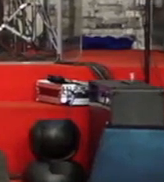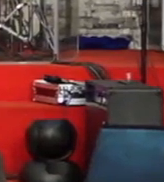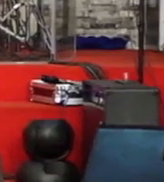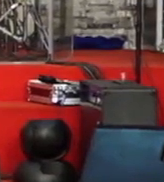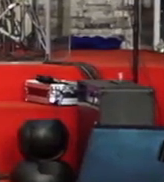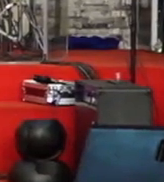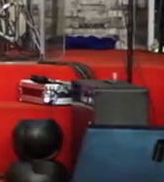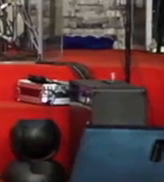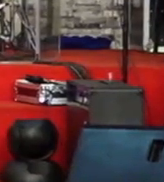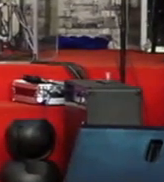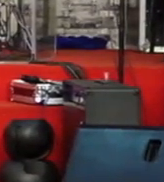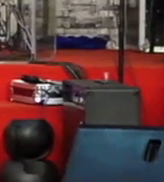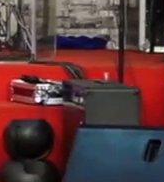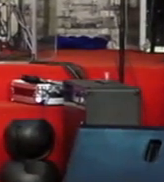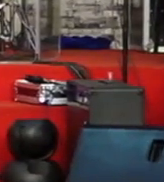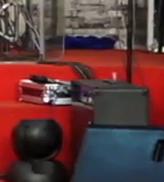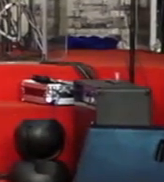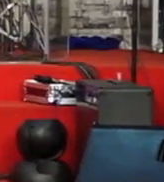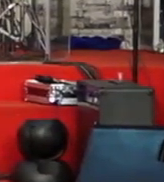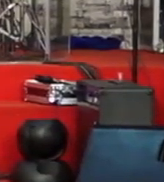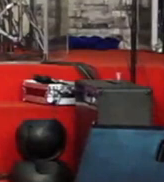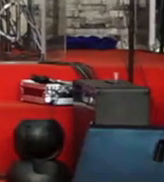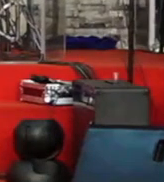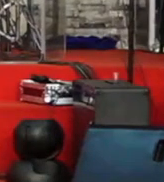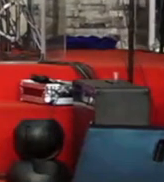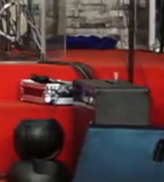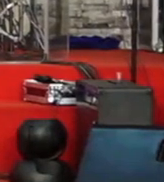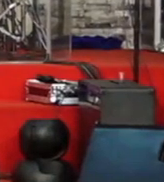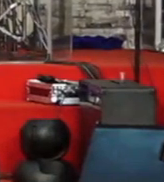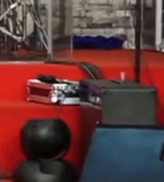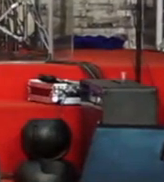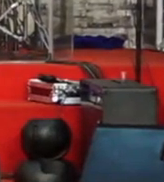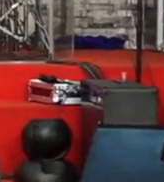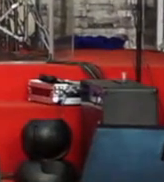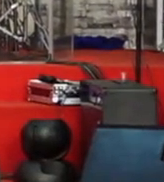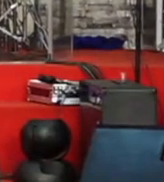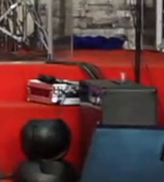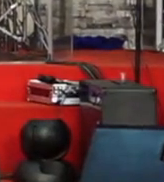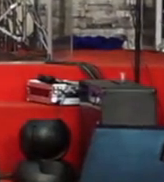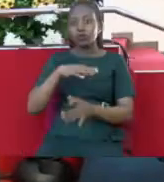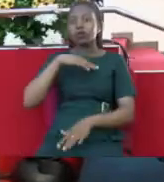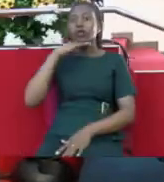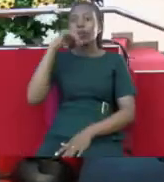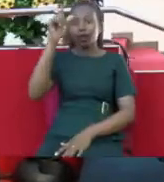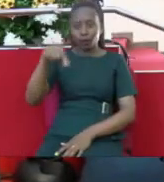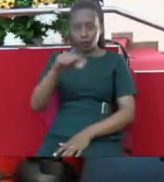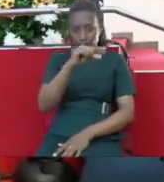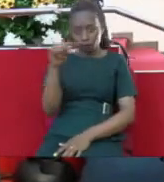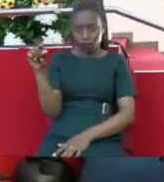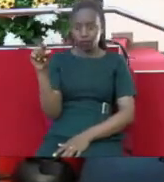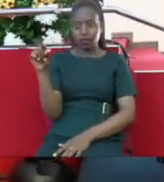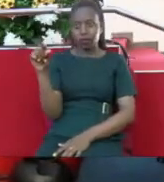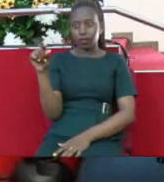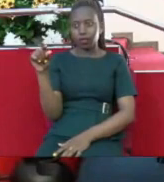tulikuwa tunashiriki meza ya Bwana. Just being reminded that were it not for Jesus dying on the cross. Tulikuwa tunakumbusha kwamba kama si Yesu kufa